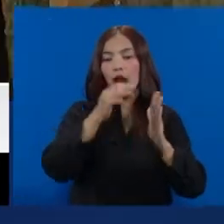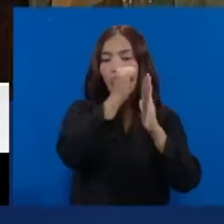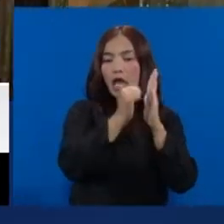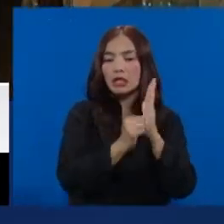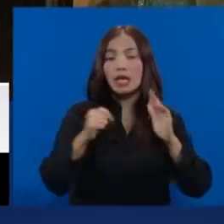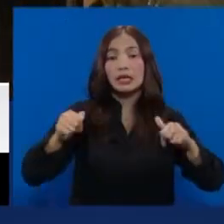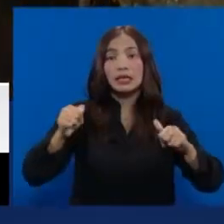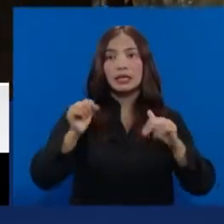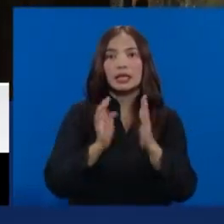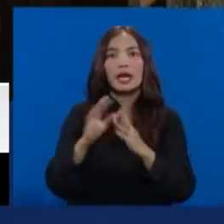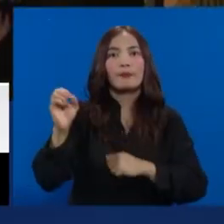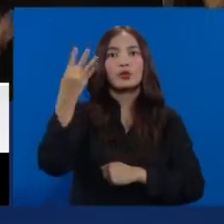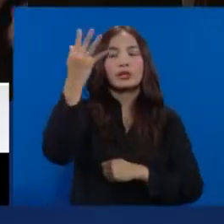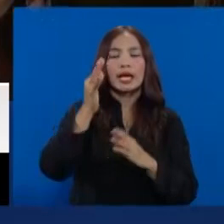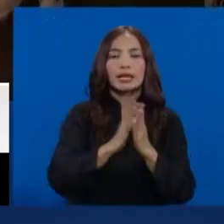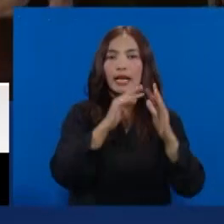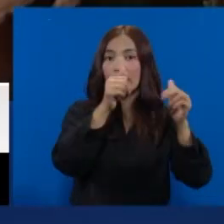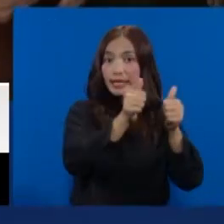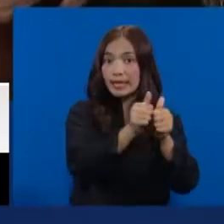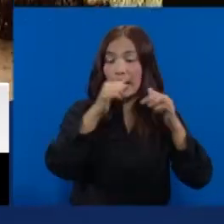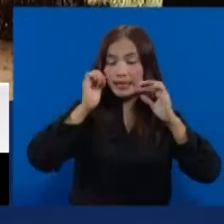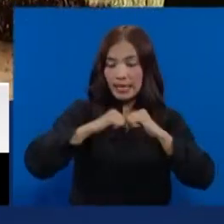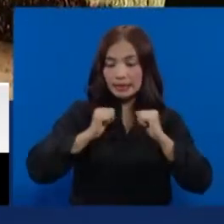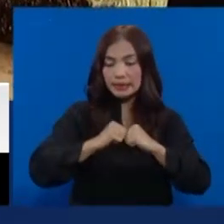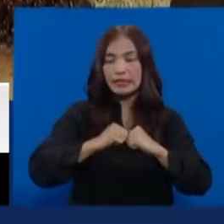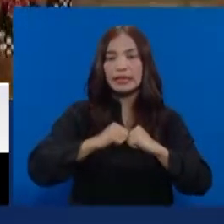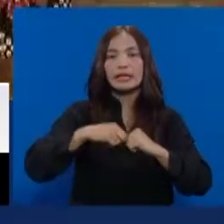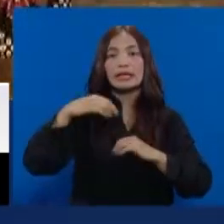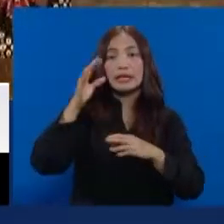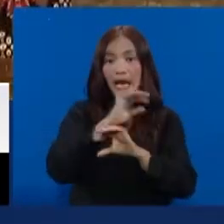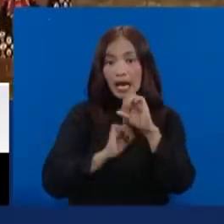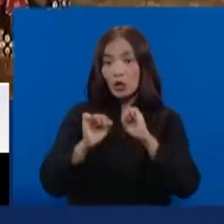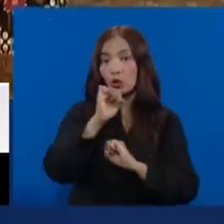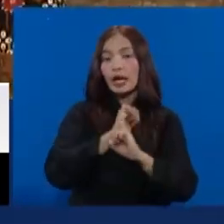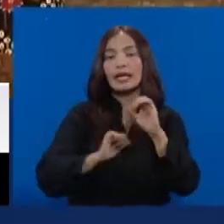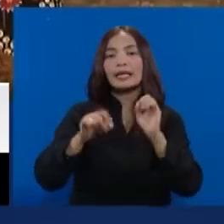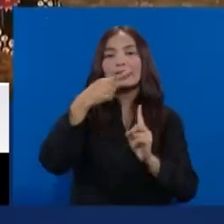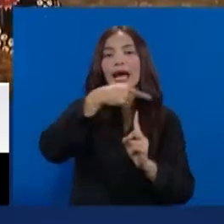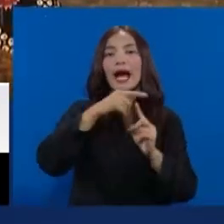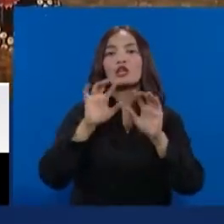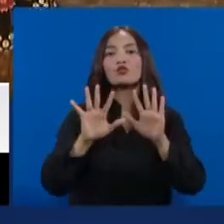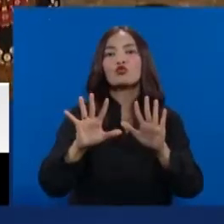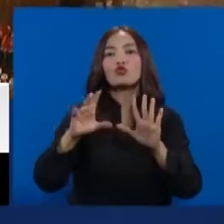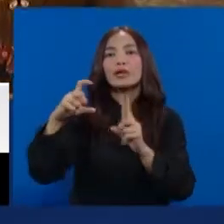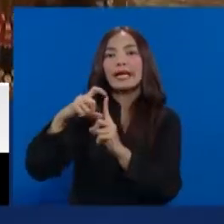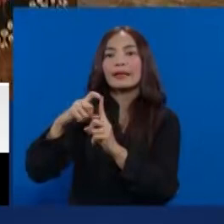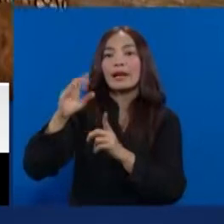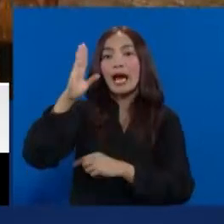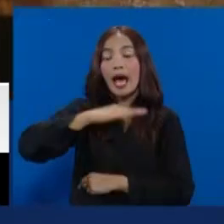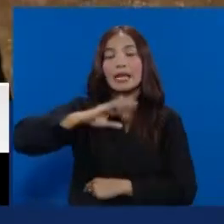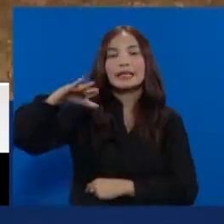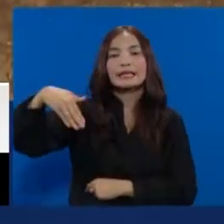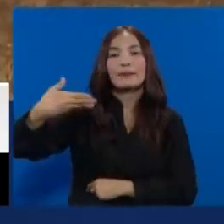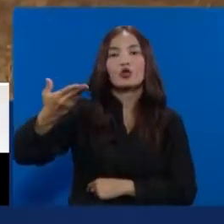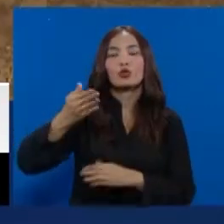menjelang acara puncak yaitu akad nikah yang akan dilakukan pada 10 Desember Sabtu di Pendopo